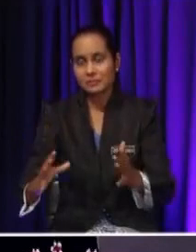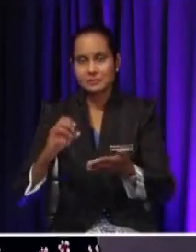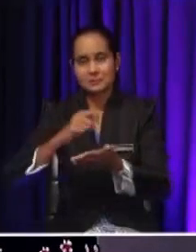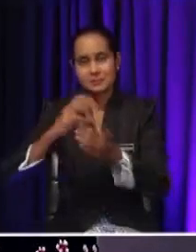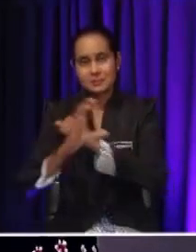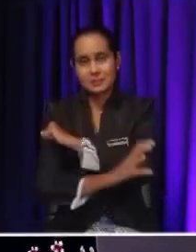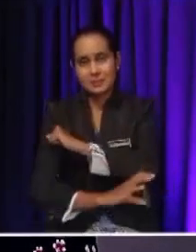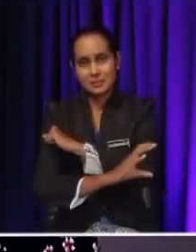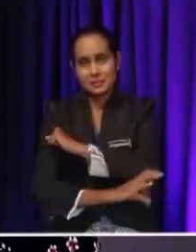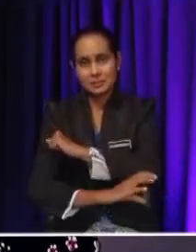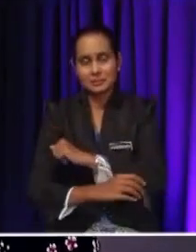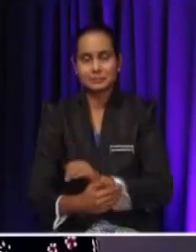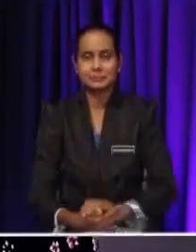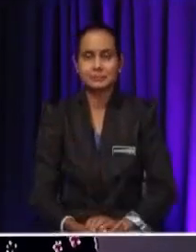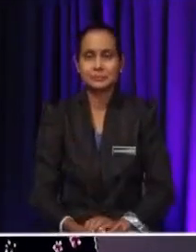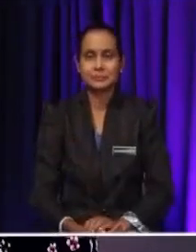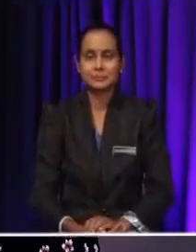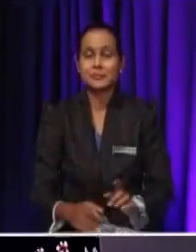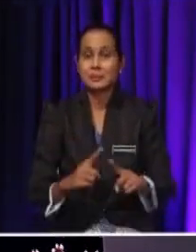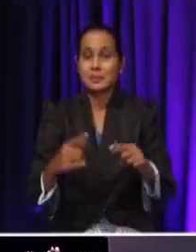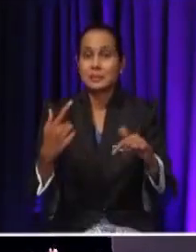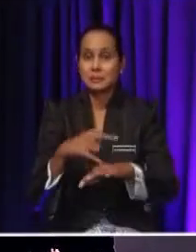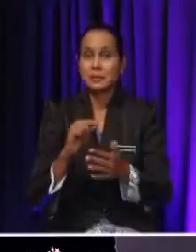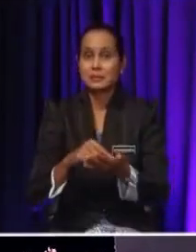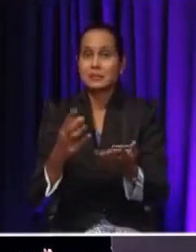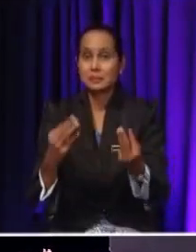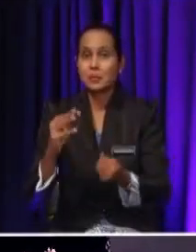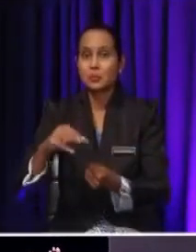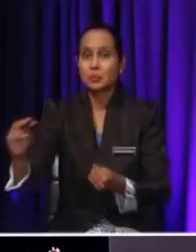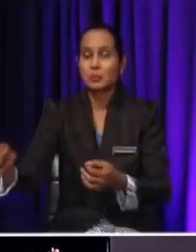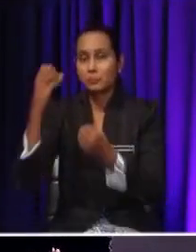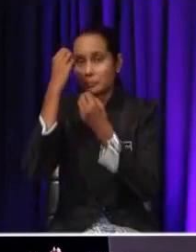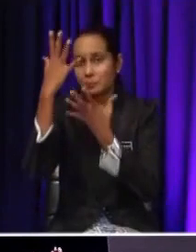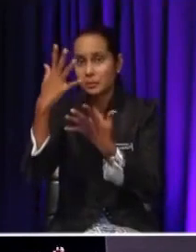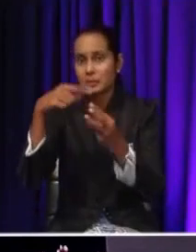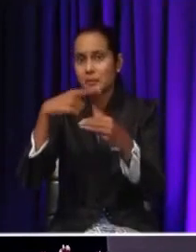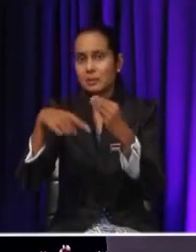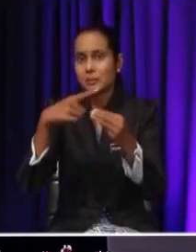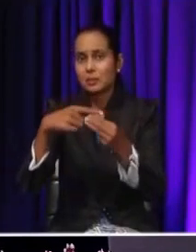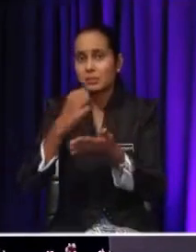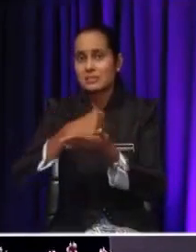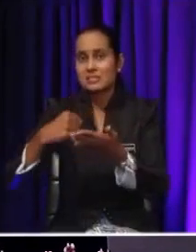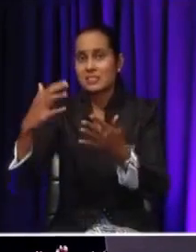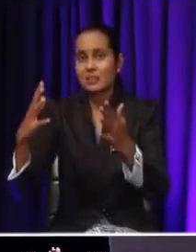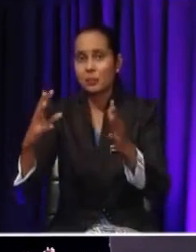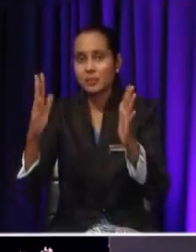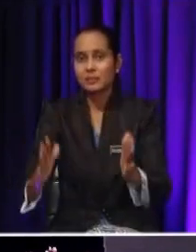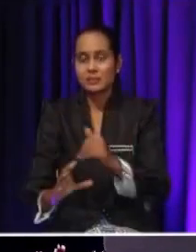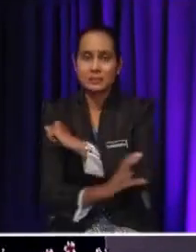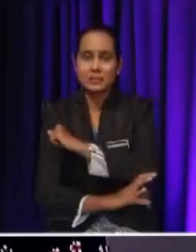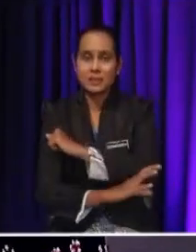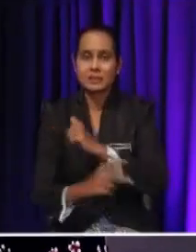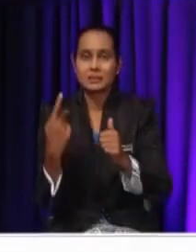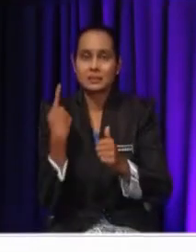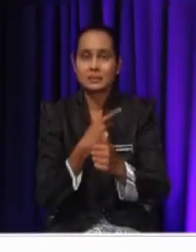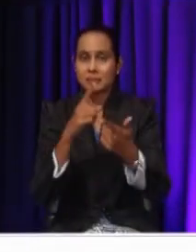ini kupas berdata sastrawan negara kita yaitu sastrawan negara yang kedua